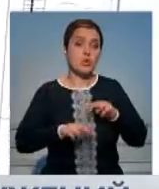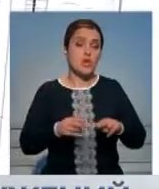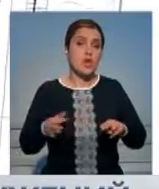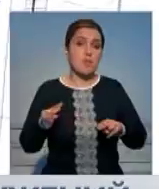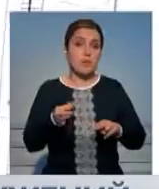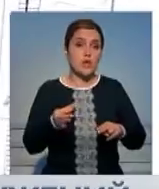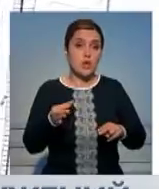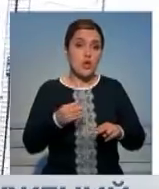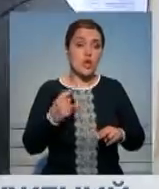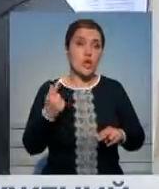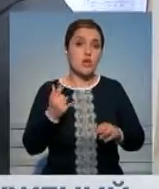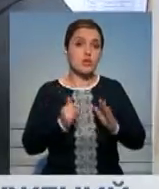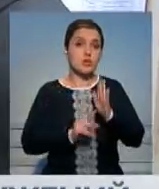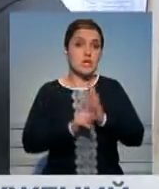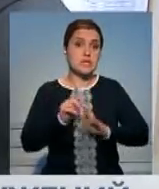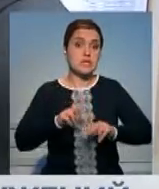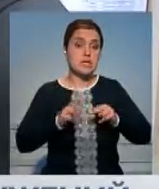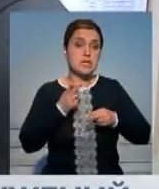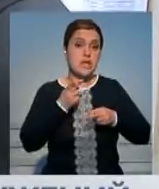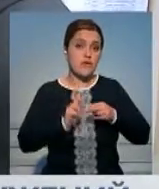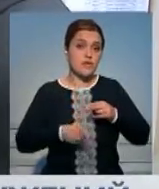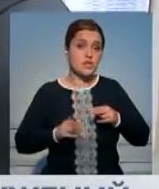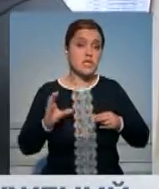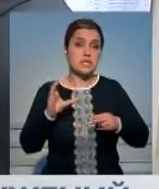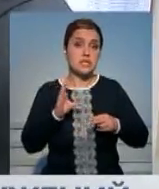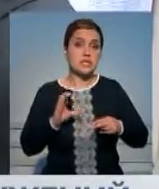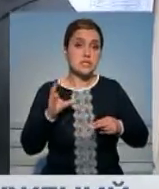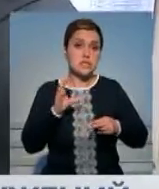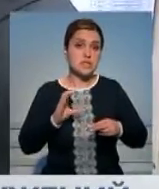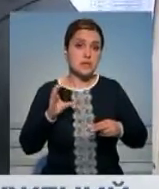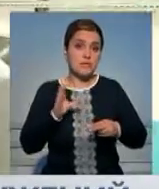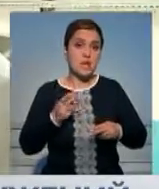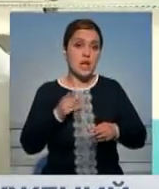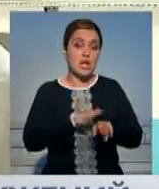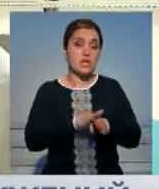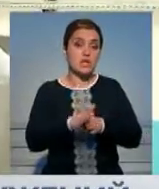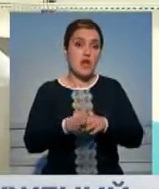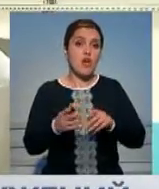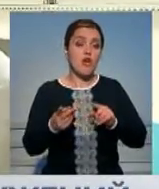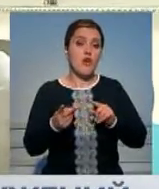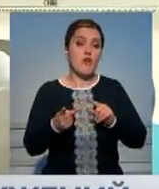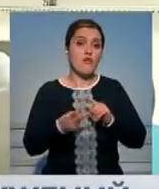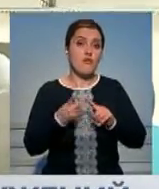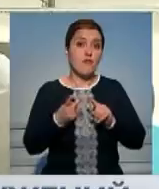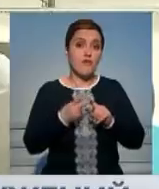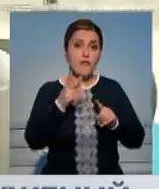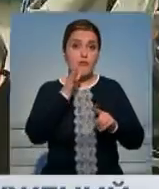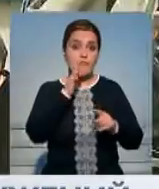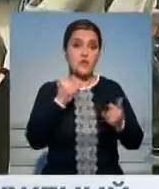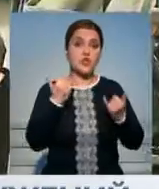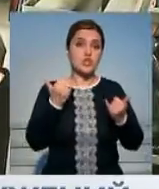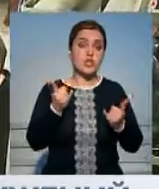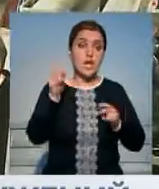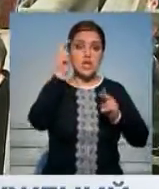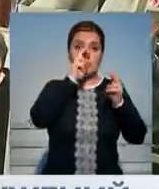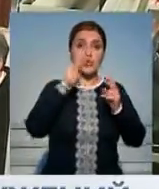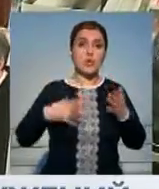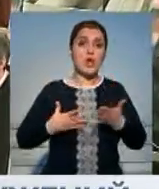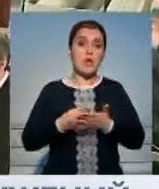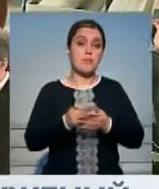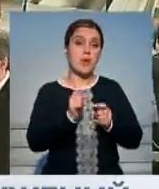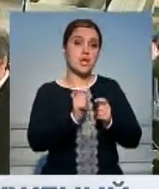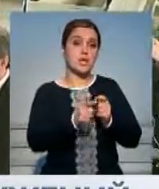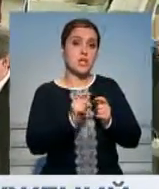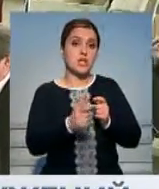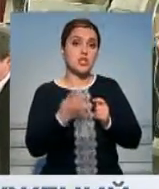микрорайоны. Первый этап строительства завершится уже в октябре. В сентябре. Для реализации второго этапа сейчас ищут инвесторов, готовых